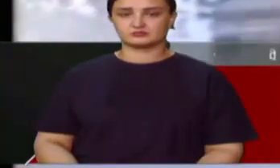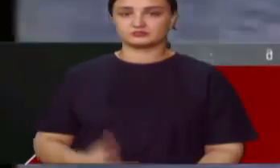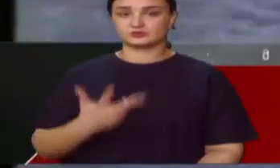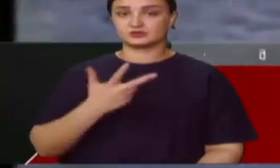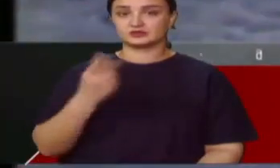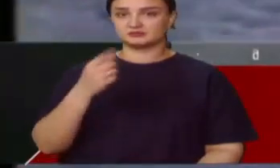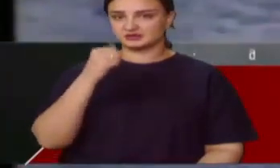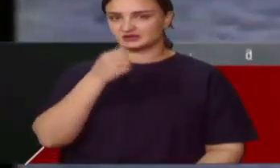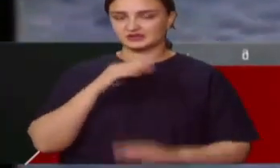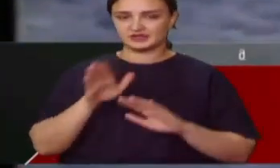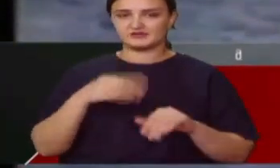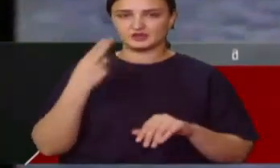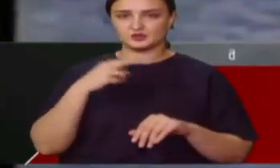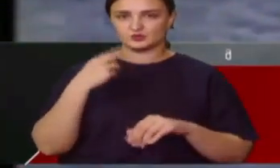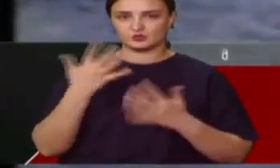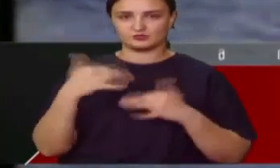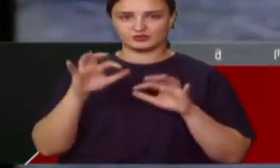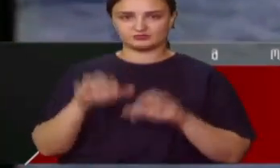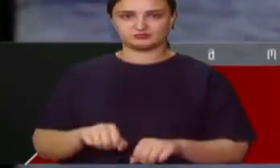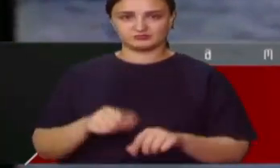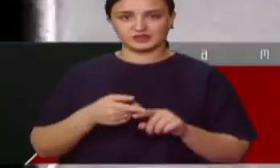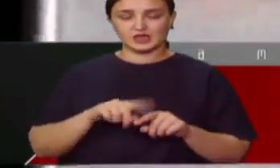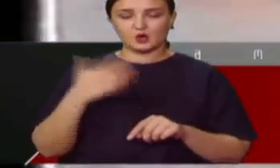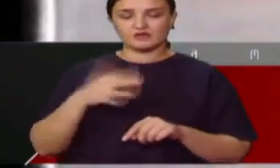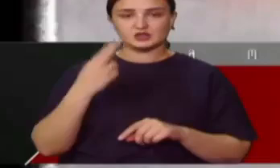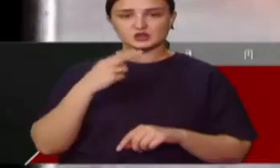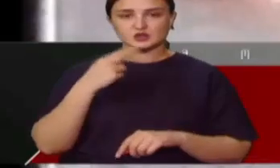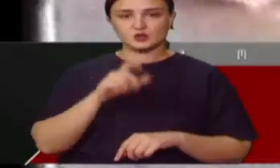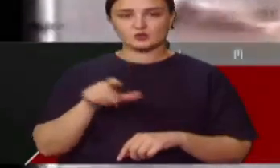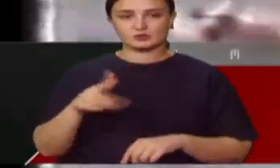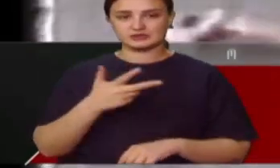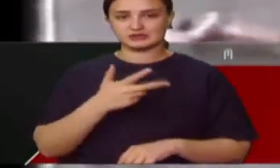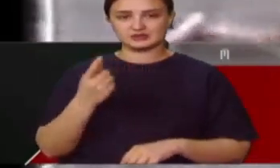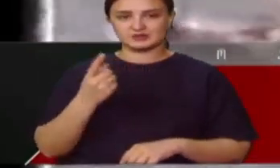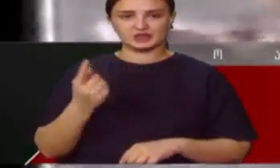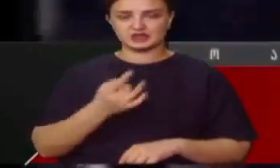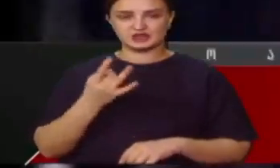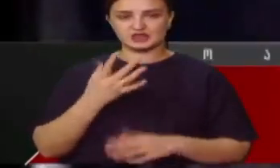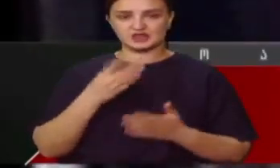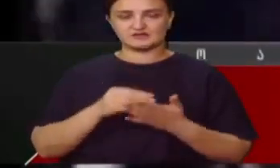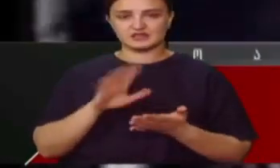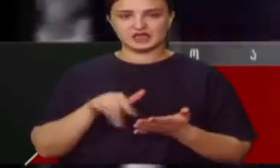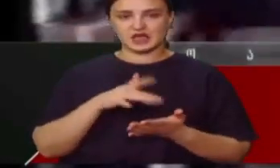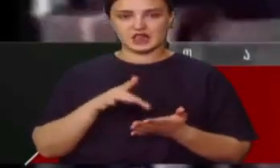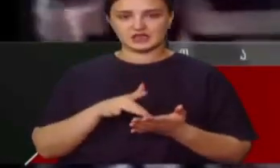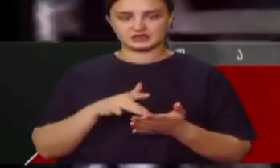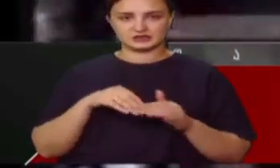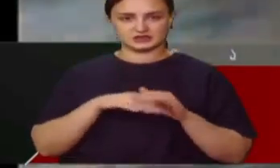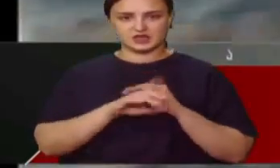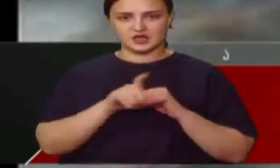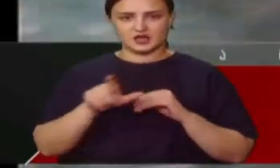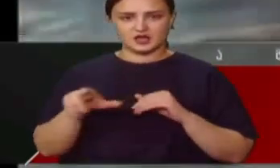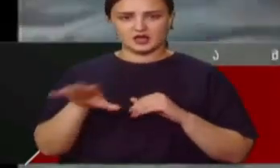მე-11 წელი გავიდა სოხუმის დაცემიდან, რაც იმას ნიშნავს, რომ სოხუმელებს 31-ად უწევთ მშობლიური ქალაქის დატოვება. ხალხით